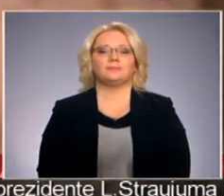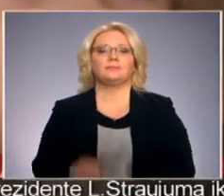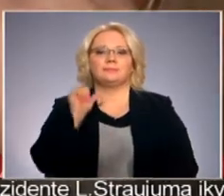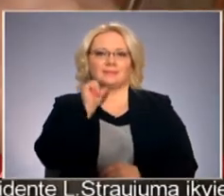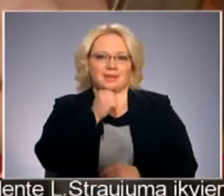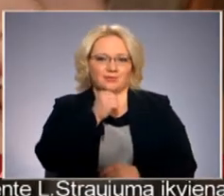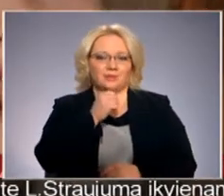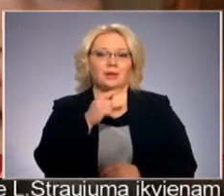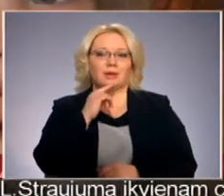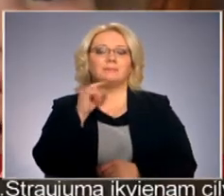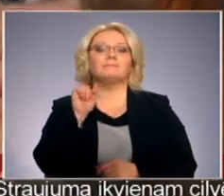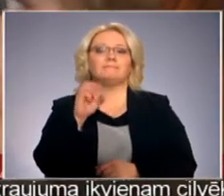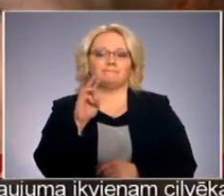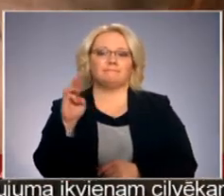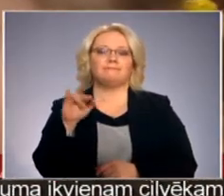garšīgi?